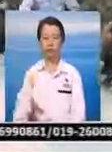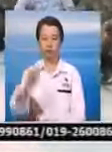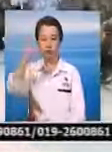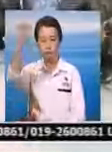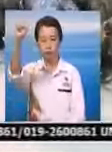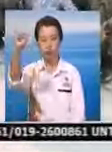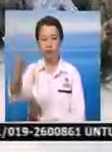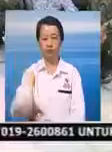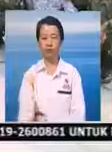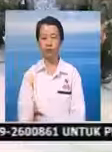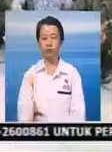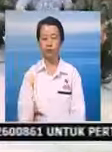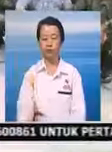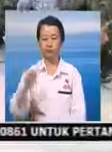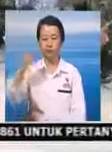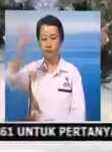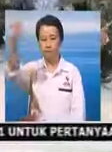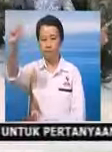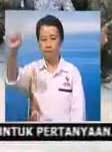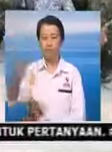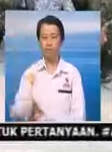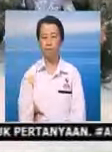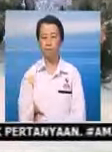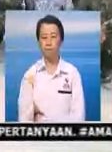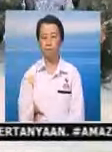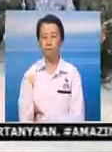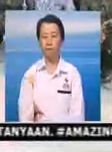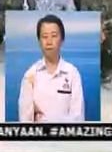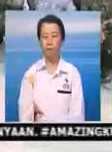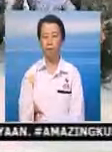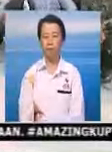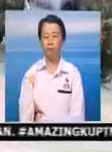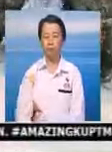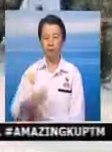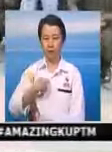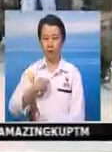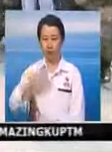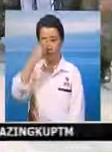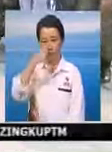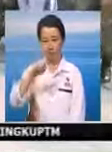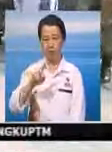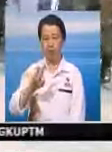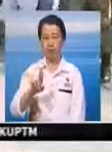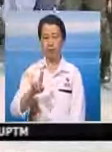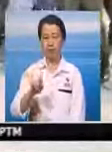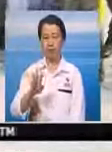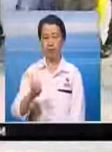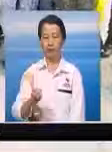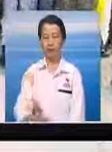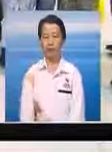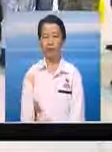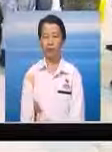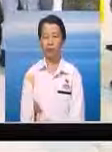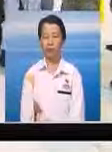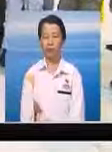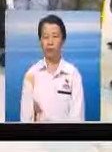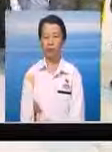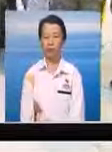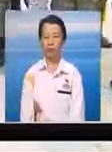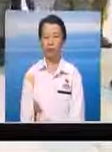Merdeka! Merdeka! Merdeka! Merdeka! Merdeka! Merdeka! Mohan Chidasami, RTM.